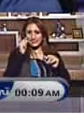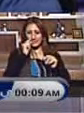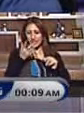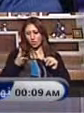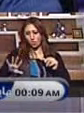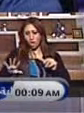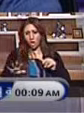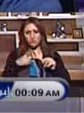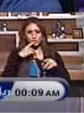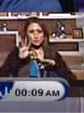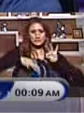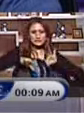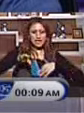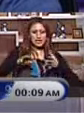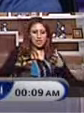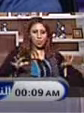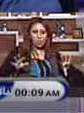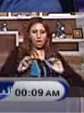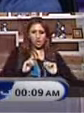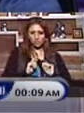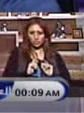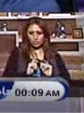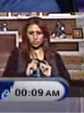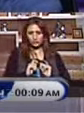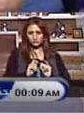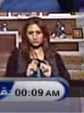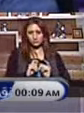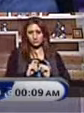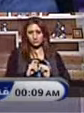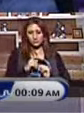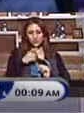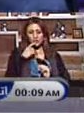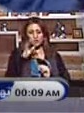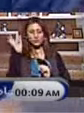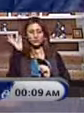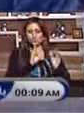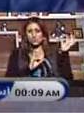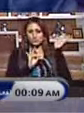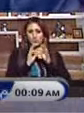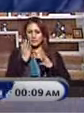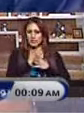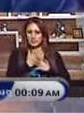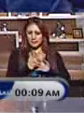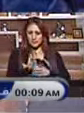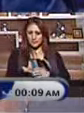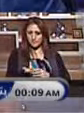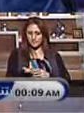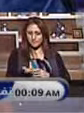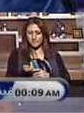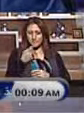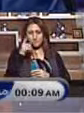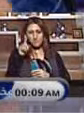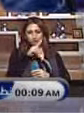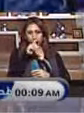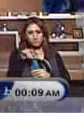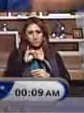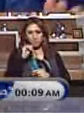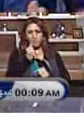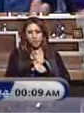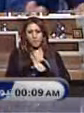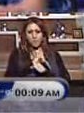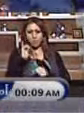ثقافيه على الاقل تطلع على ما لا يطلع عليه عوام الناس يعني عندهم اخبار لا يعرفوها الناس العوام او لا